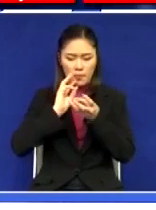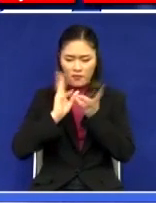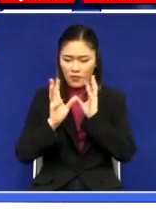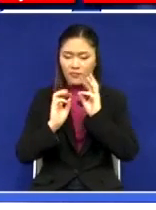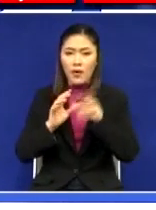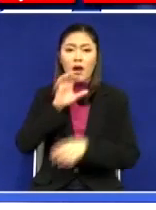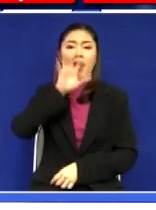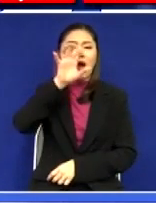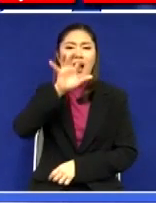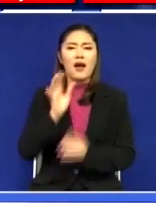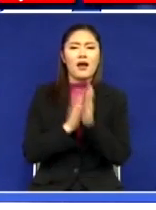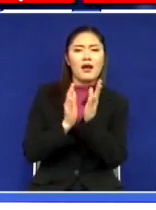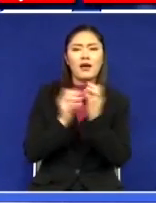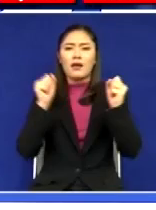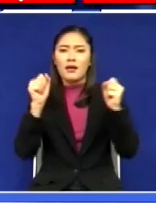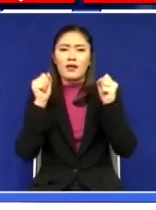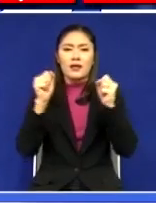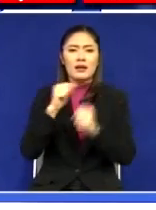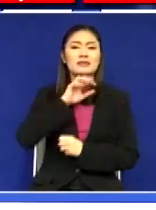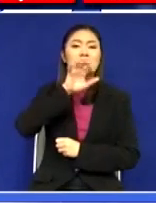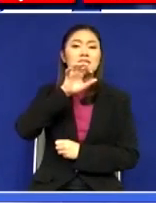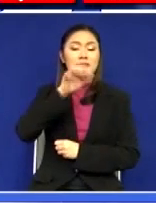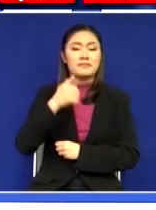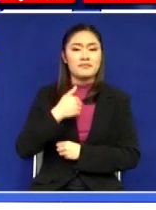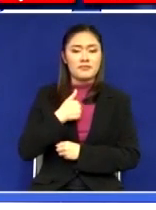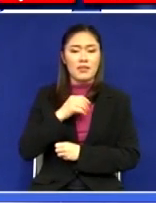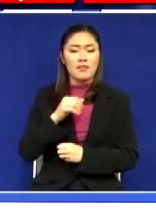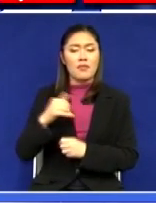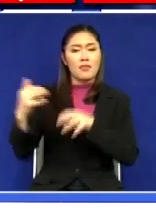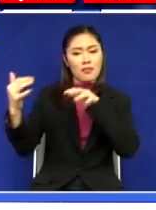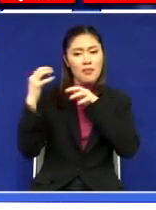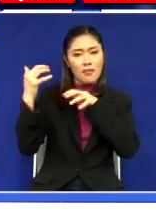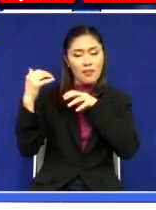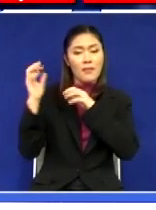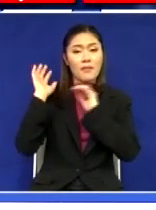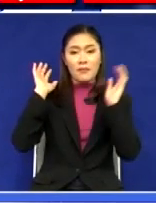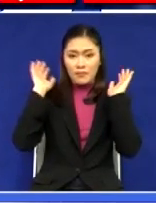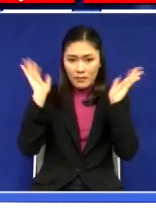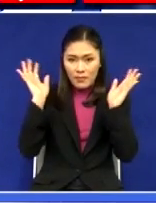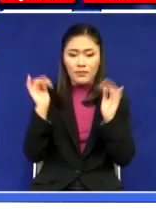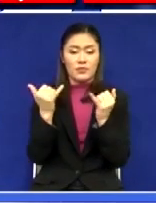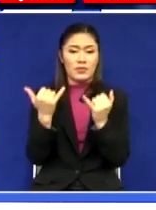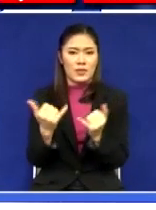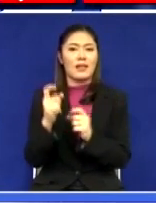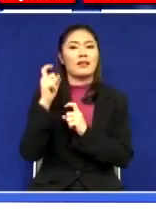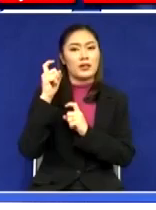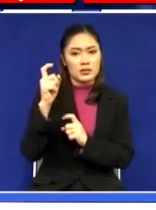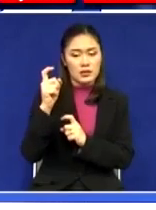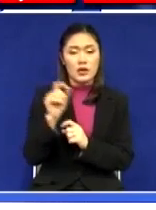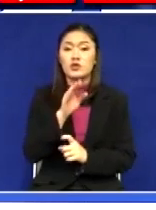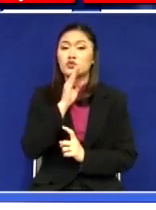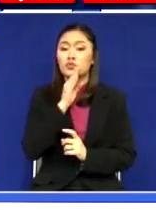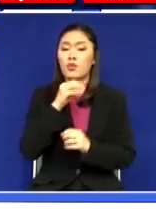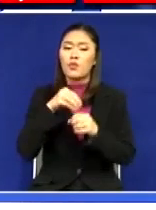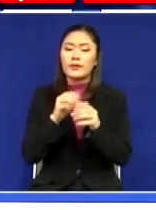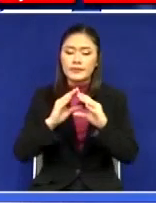การตะโกนเชียร์นะครับส่งเสียงดังนะครับตะโกนใส่กันนะครับพวกนี้คือเสียงสูงนะครับส่วนถ้าอยู่กัน